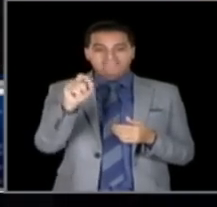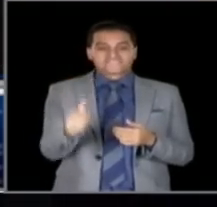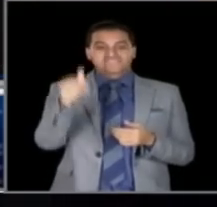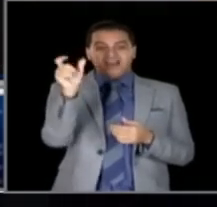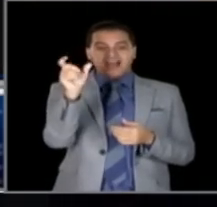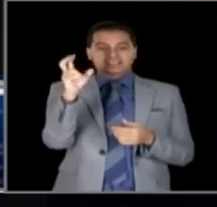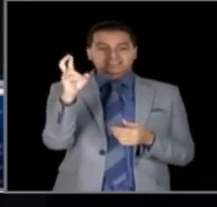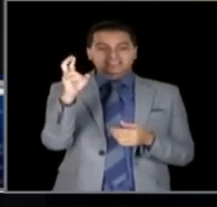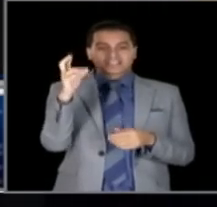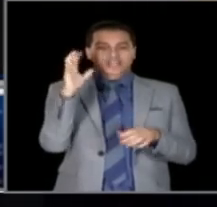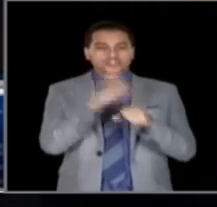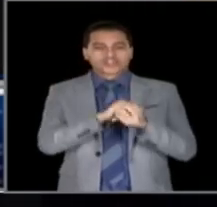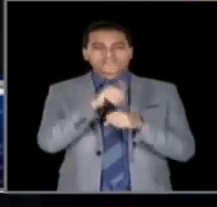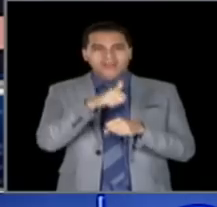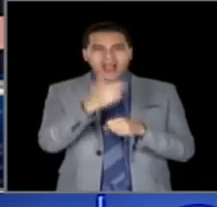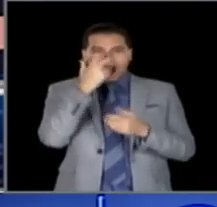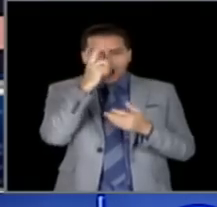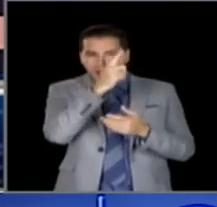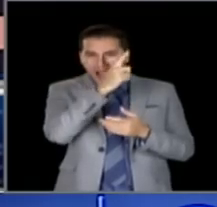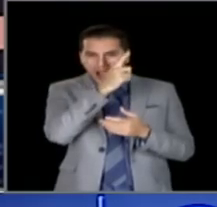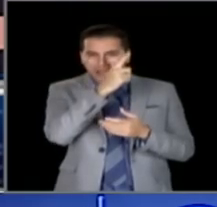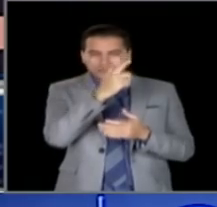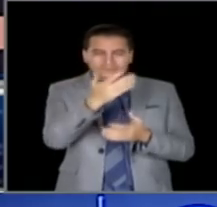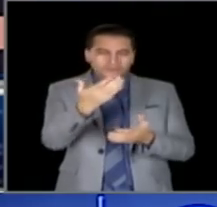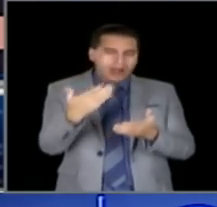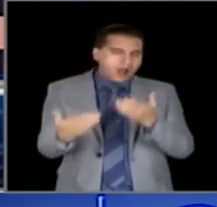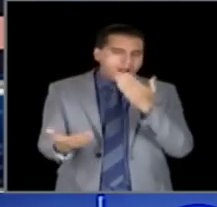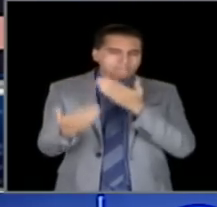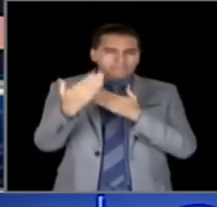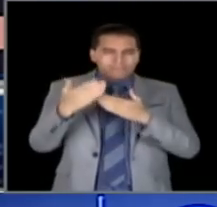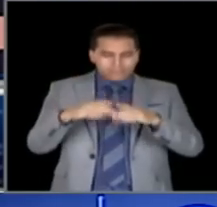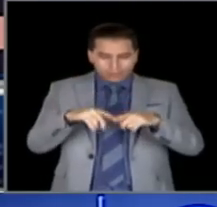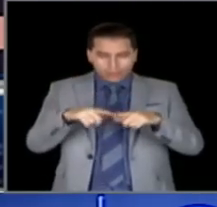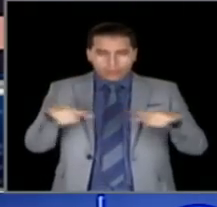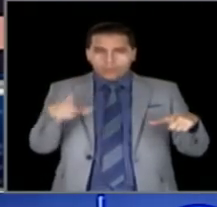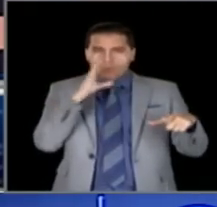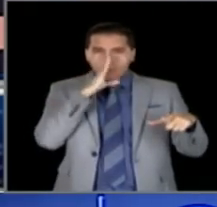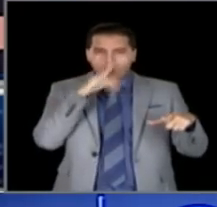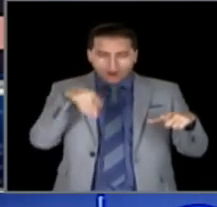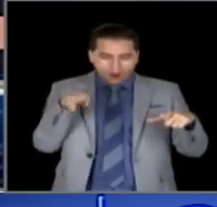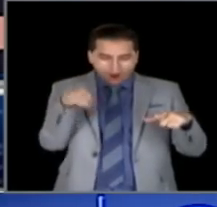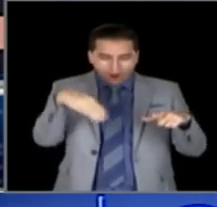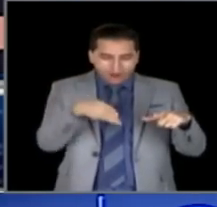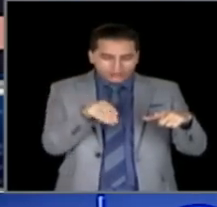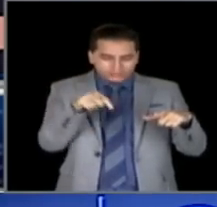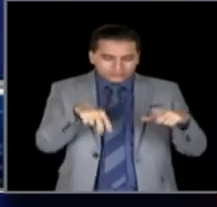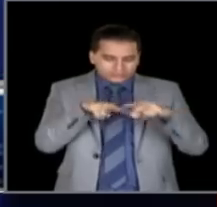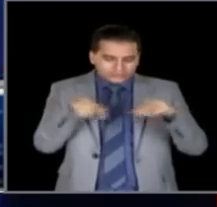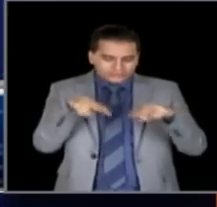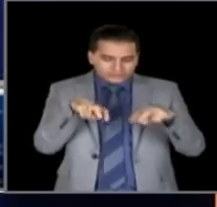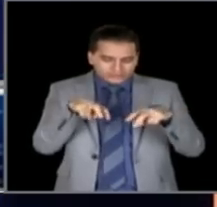في اكتشاف أقدم خريطة للسماء في التاريخ بإحدى المحافظات المصرية عام